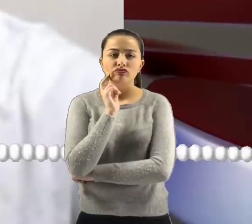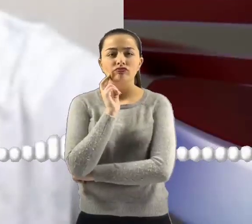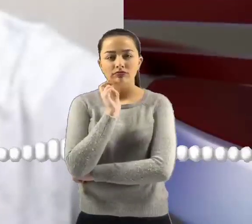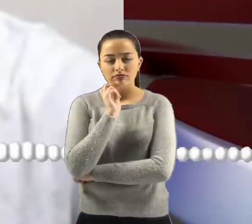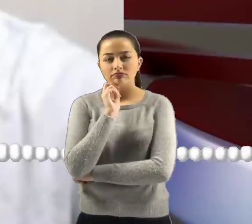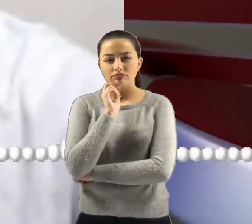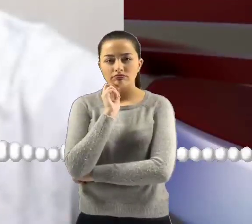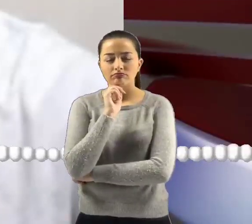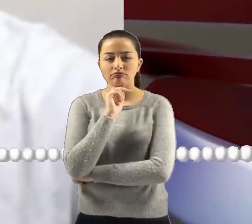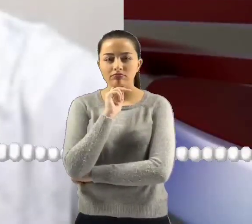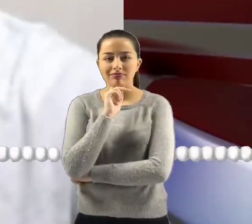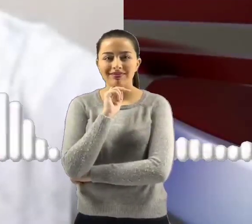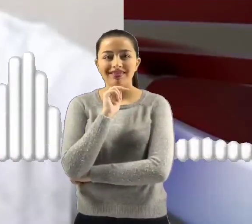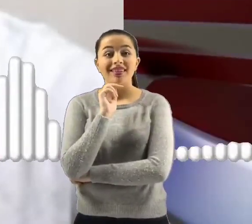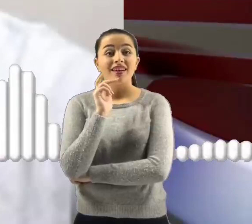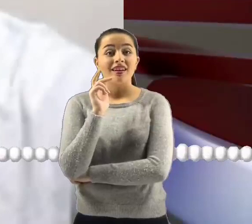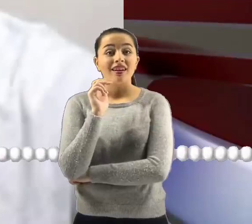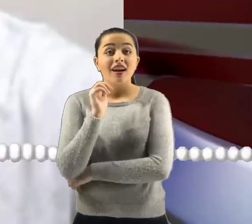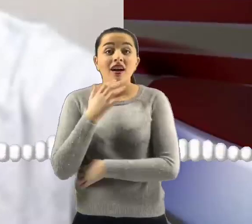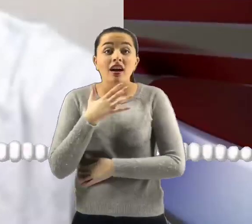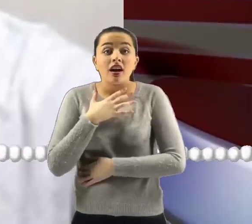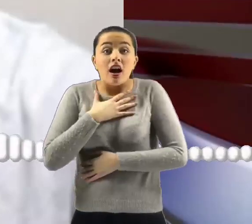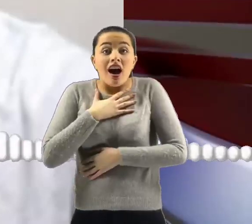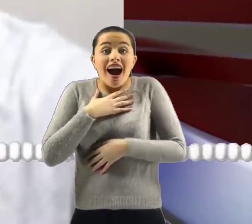ụfọdụ si ka anyị na-ene n'anya na Peter Obi nwekwara ike